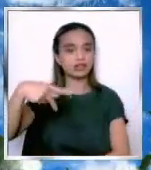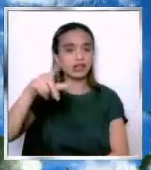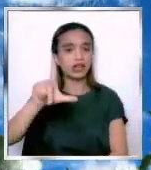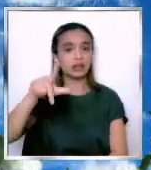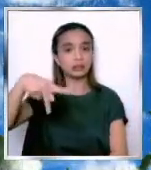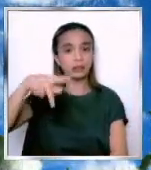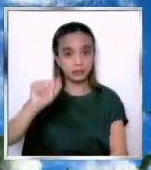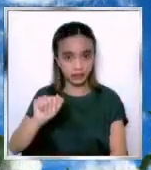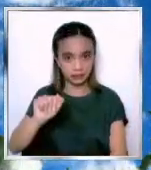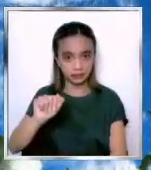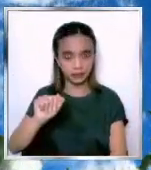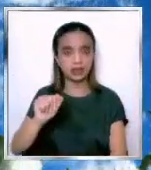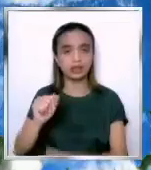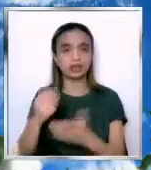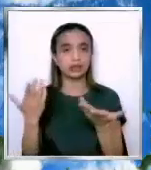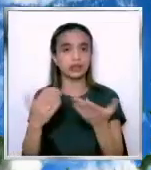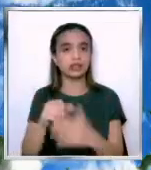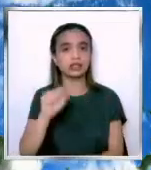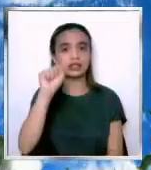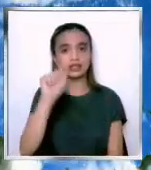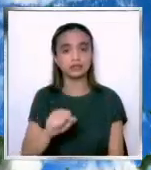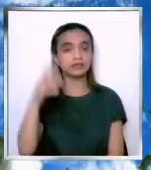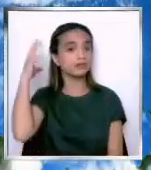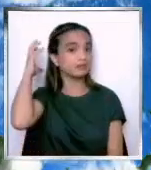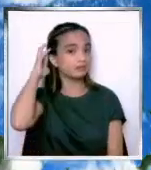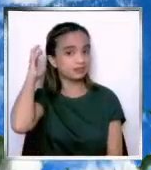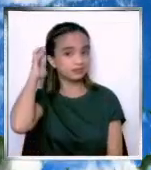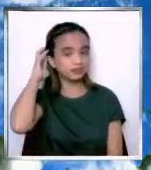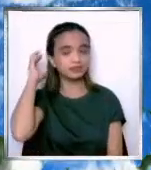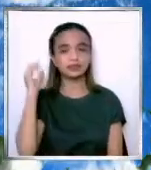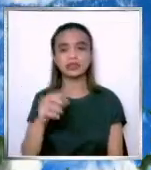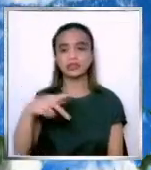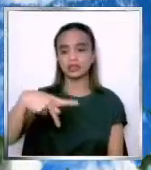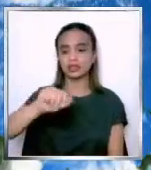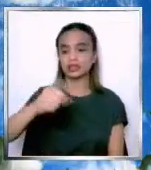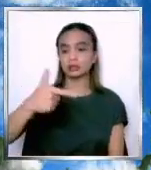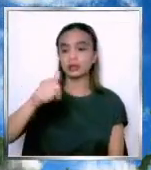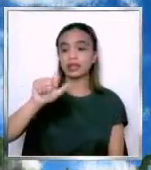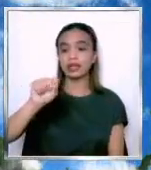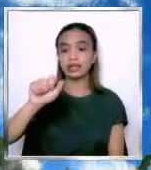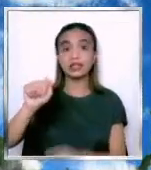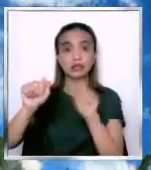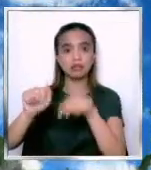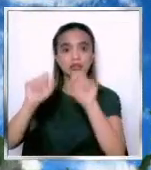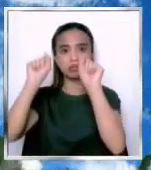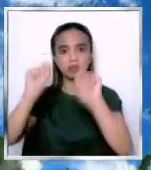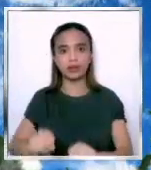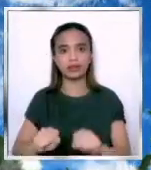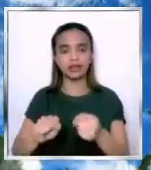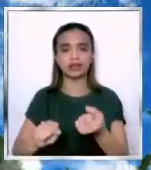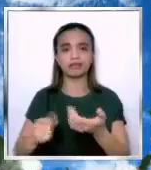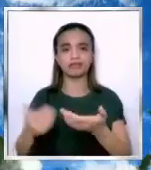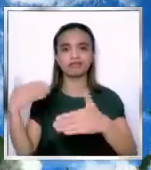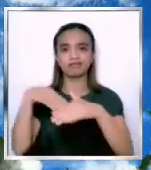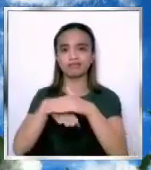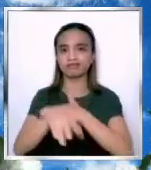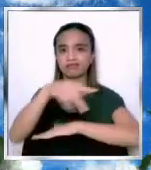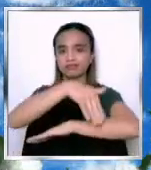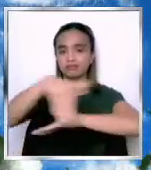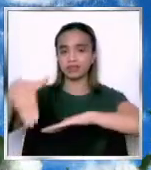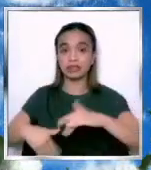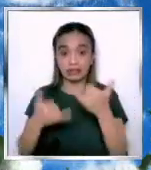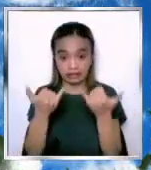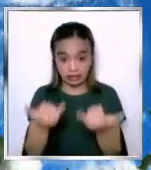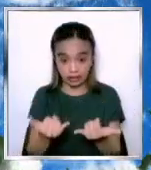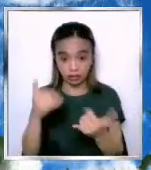1,130 kilometers silangan ng Mindanao. Ayon sa PAGASA, posible ang pumasok ng PAR ngayong gabi o bukas ng umaga.